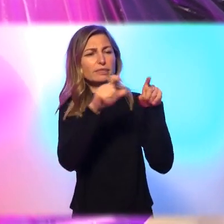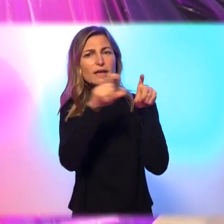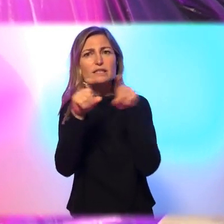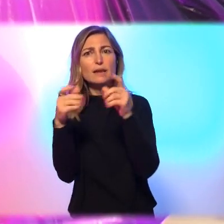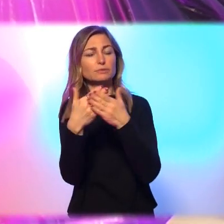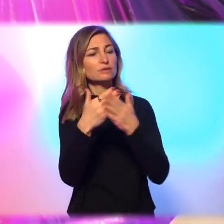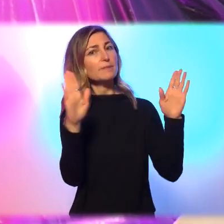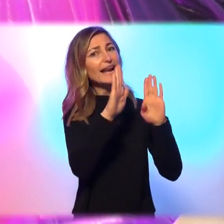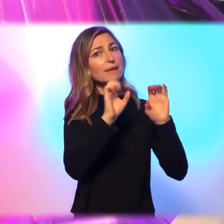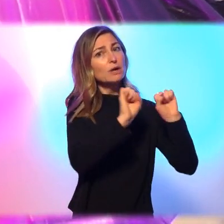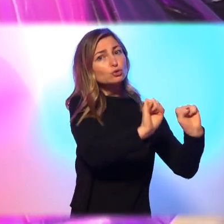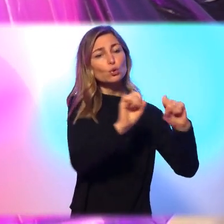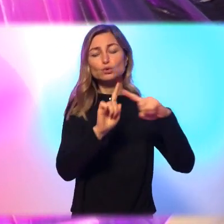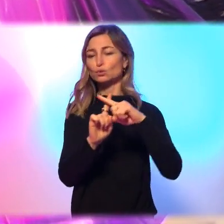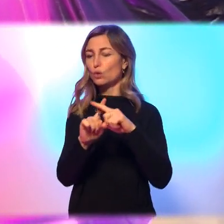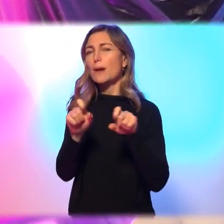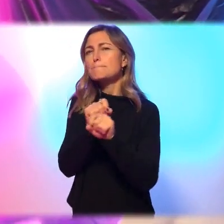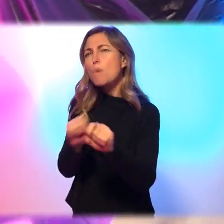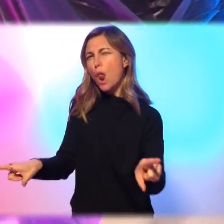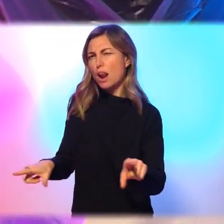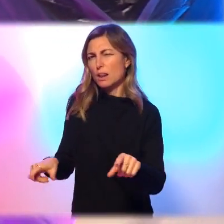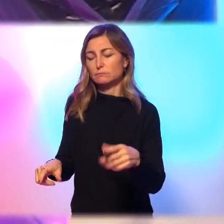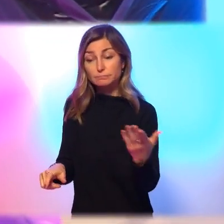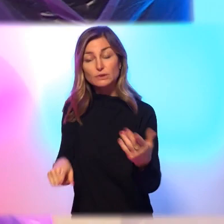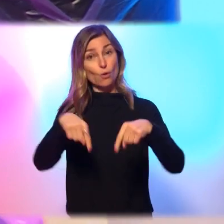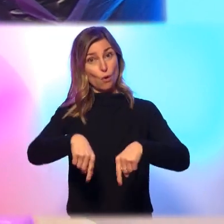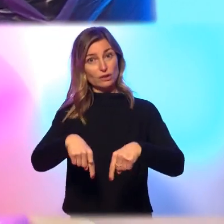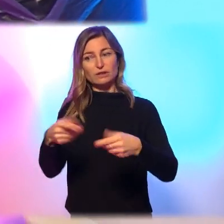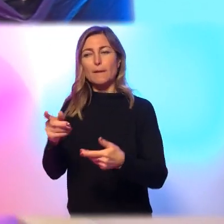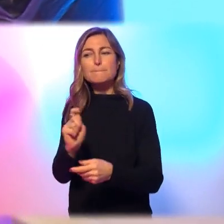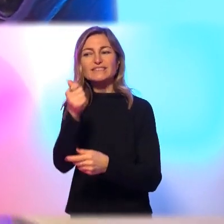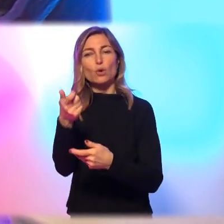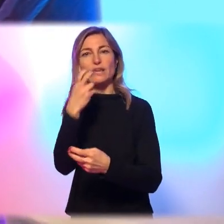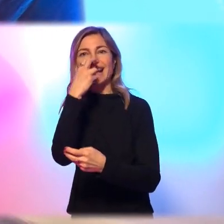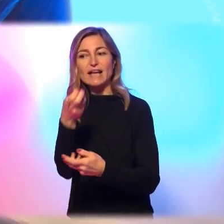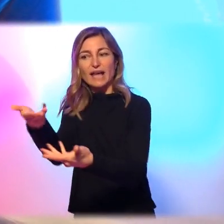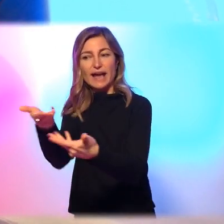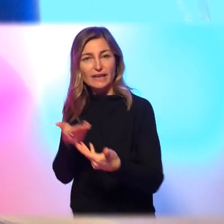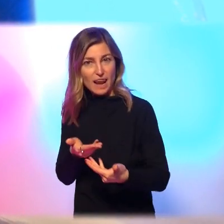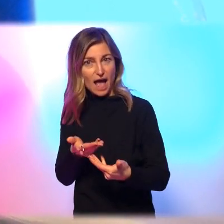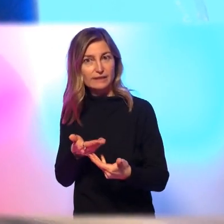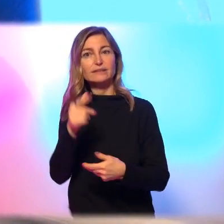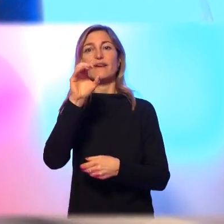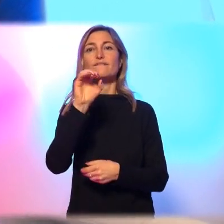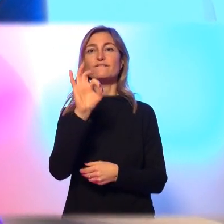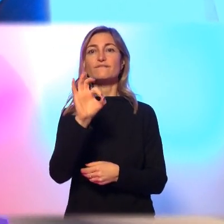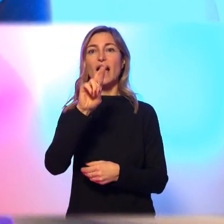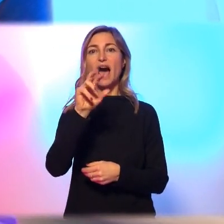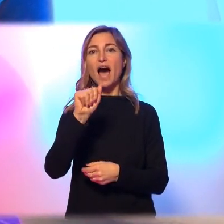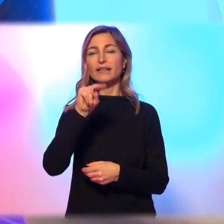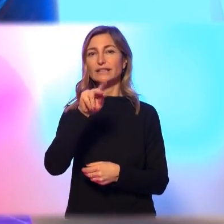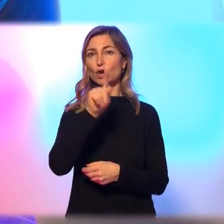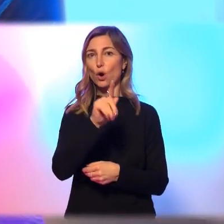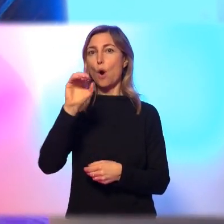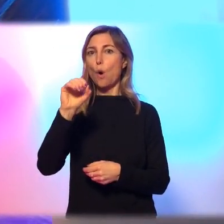Meervermüllung. Dafür habe ich einen besonderen Gast in unser Studio eingeladen, Frank Otte heute bei uns.